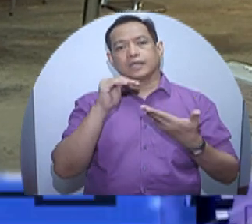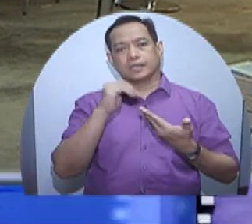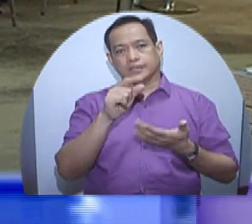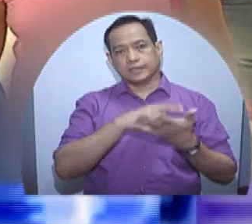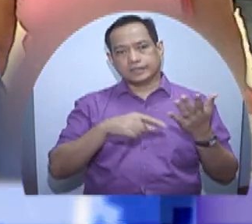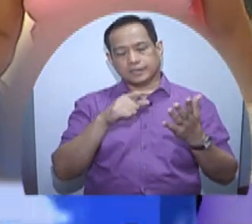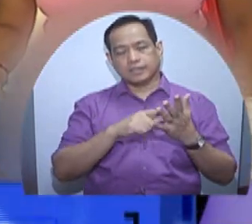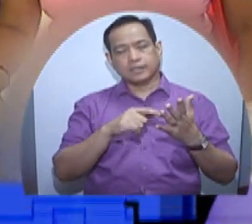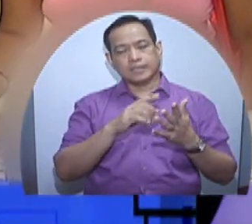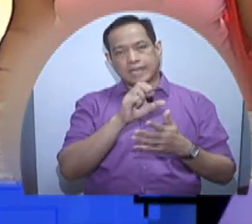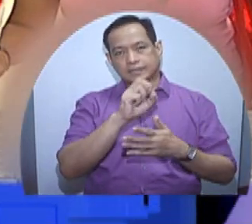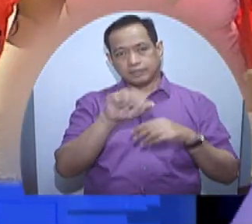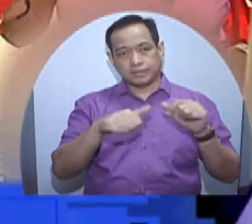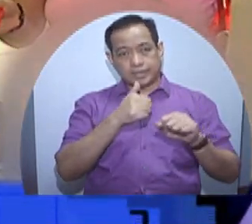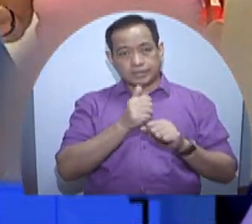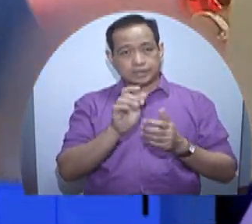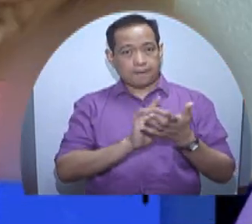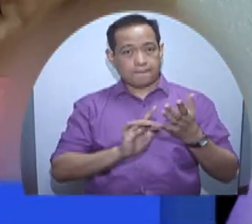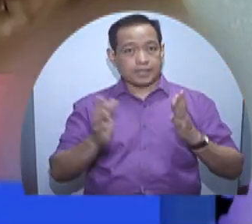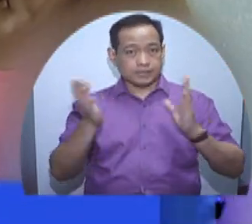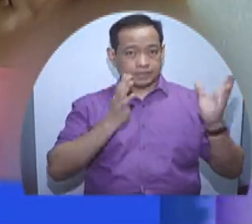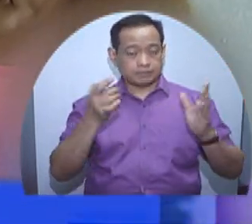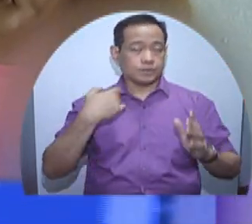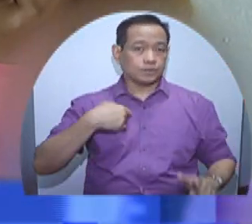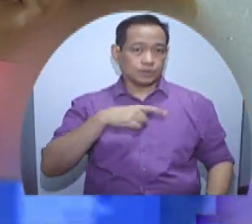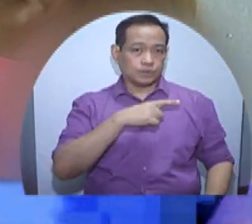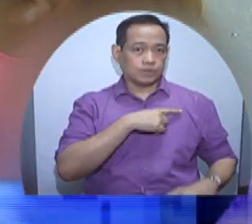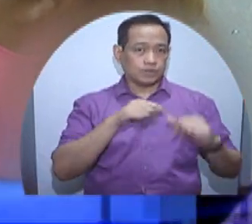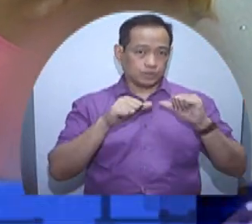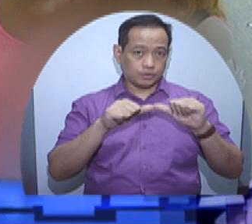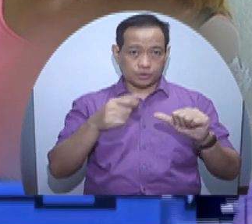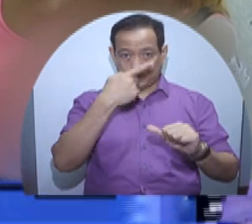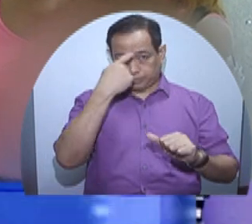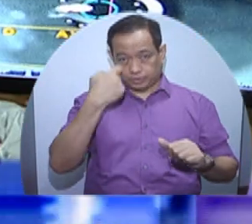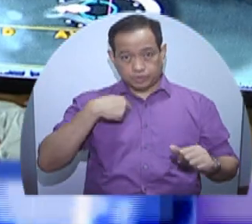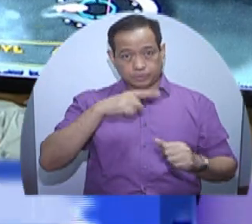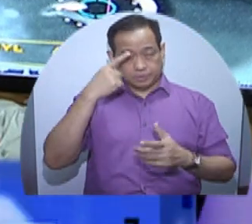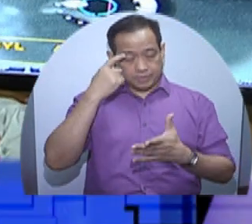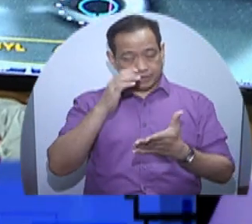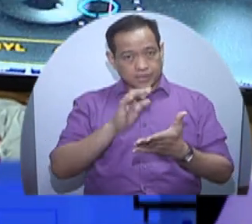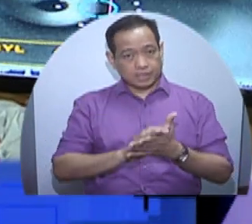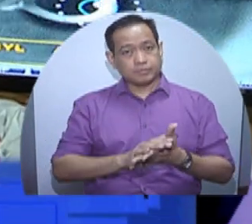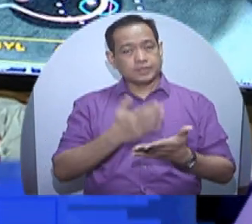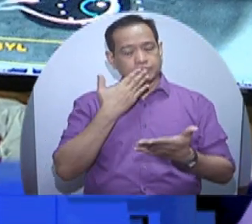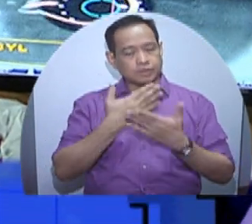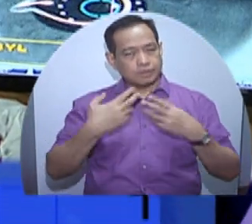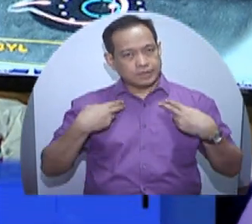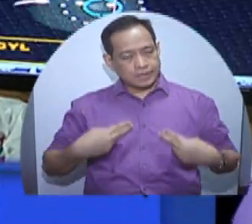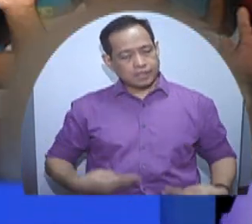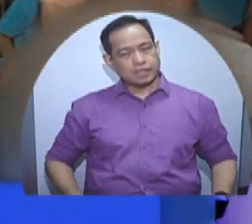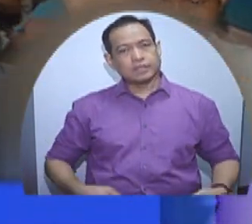SM Foundation ng Medical Service ay aming ipinagpapatuloy dahil naniniwala kami na ang